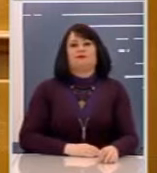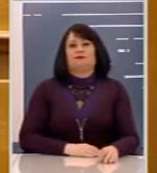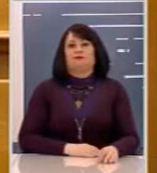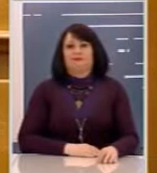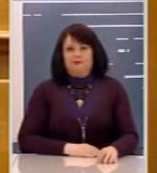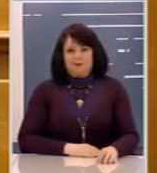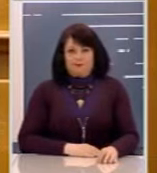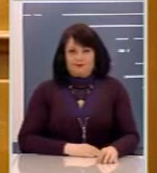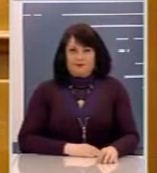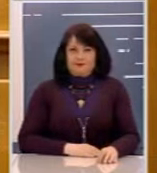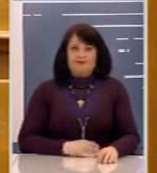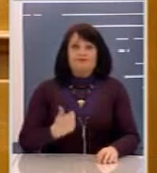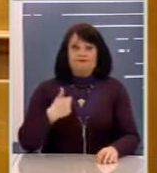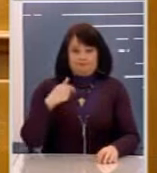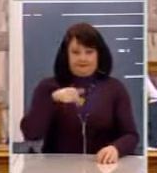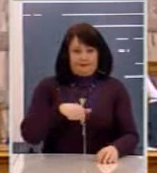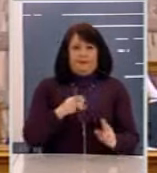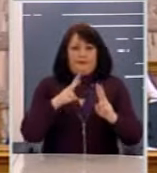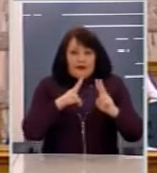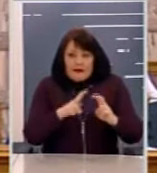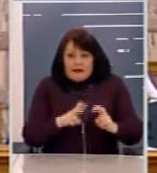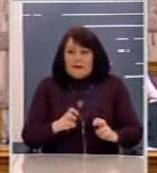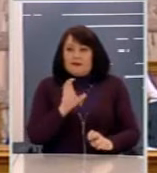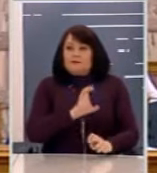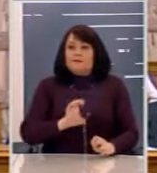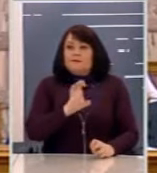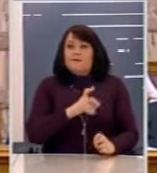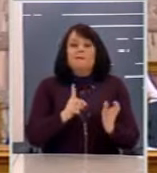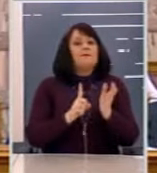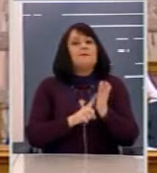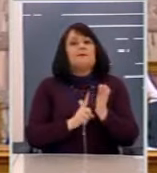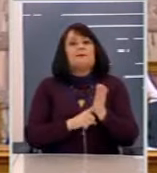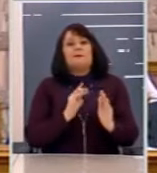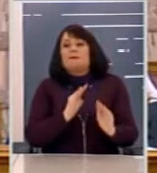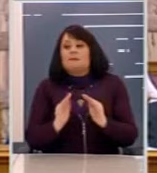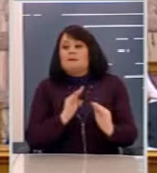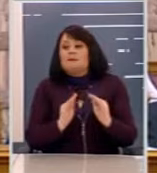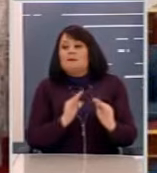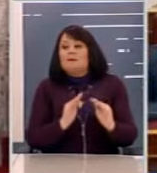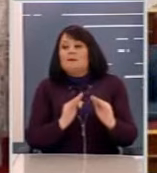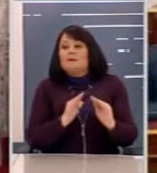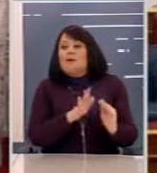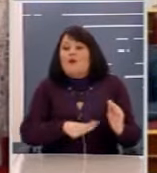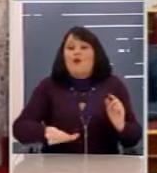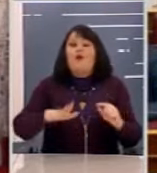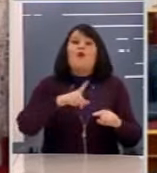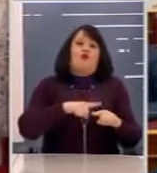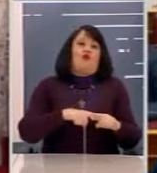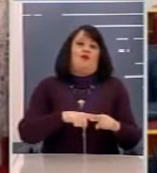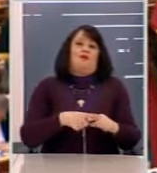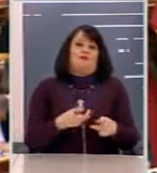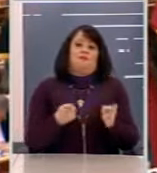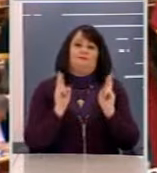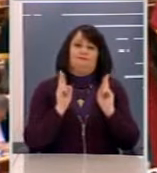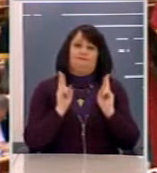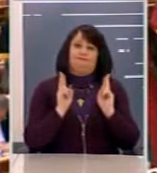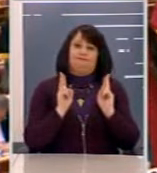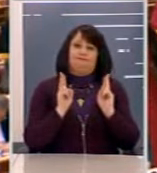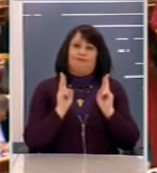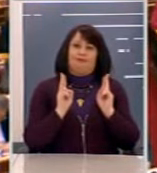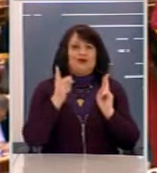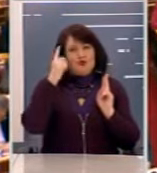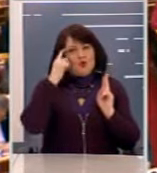Και αυτή η διερεύνηση πρέπει να προφυλάξουμε όλοι μας και ελπίζω να δείξουμε την